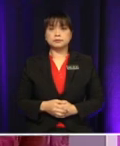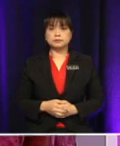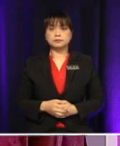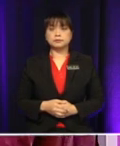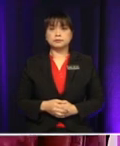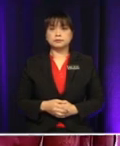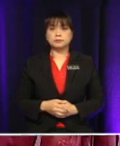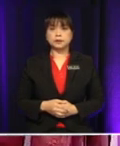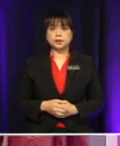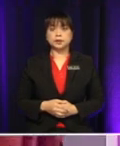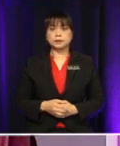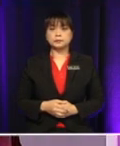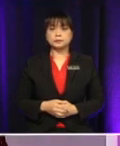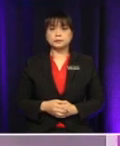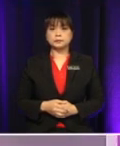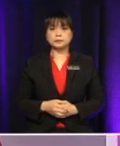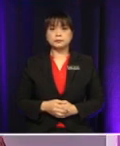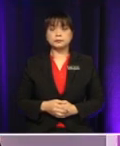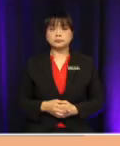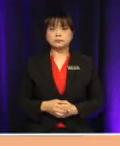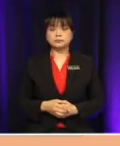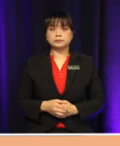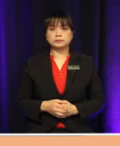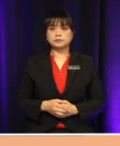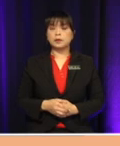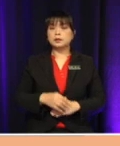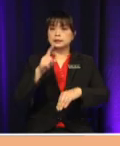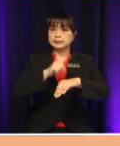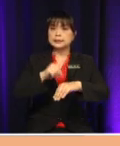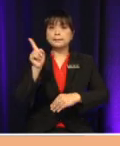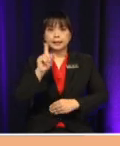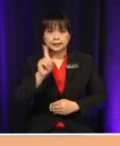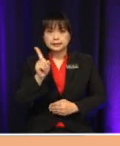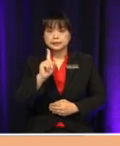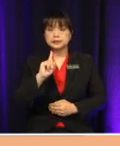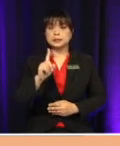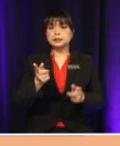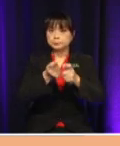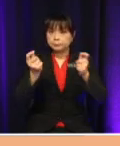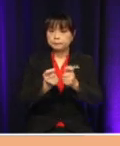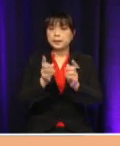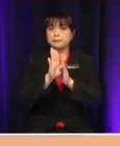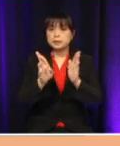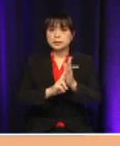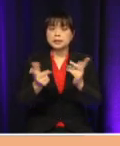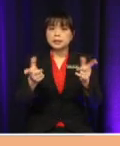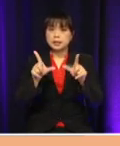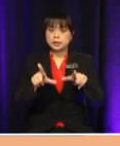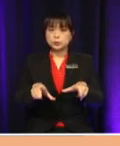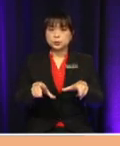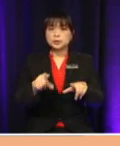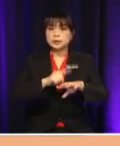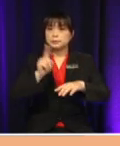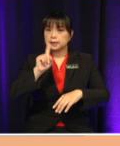Down mesti bagi kau di mana non disjungsi itu berlaku ketidak disjungsi itu